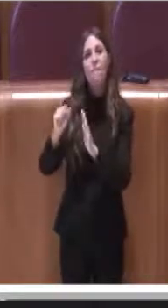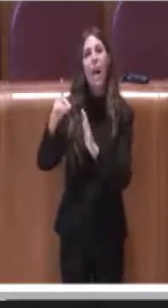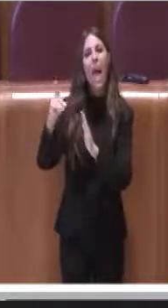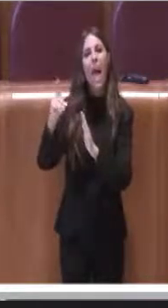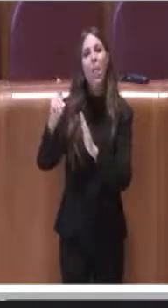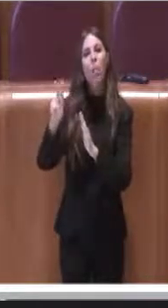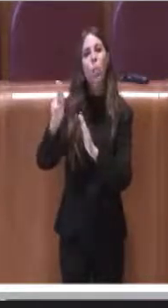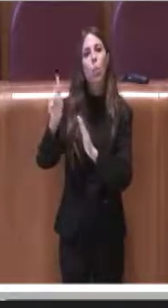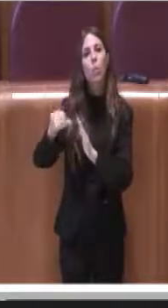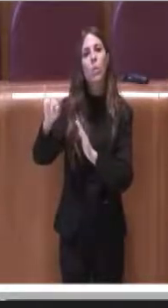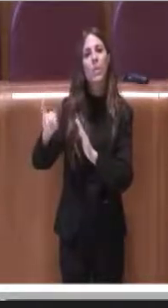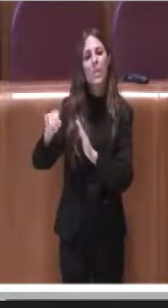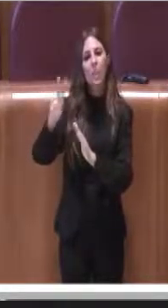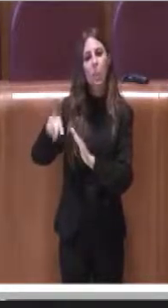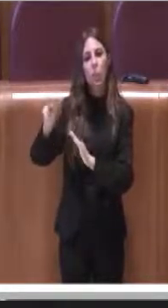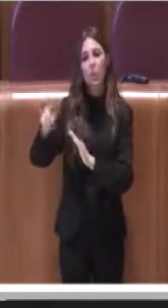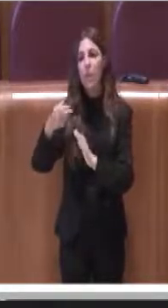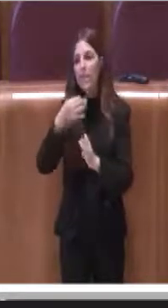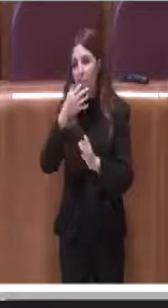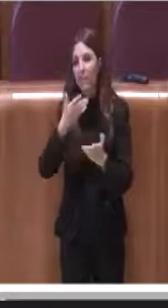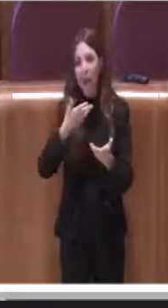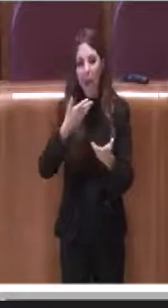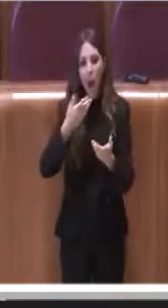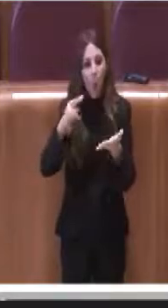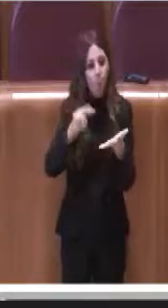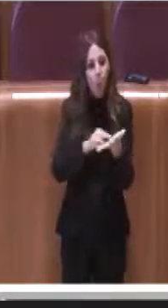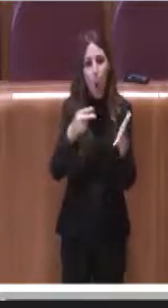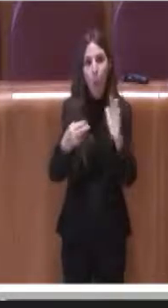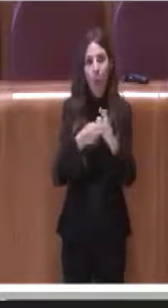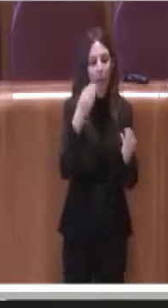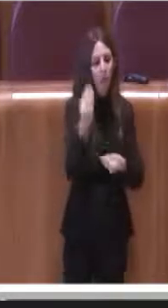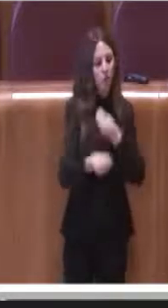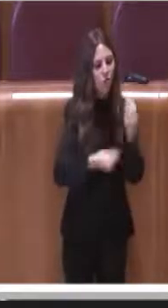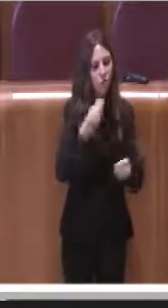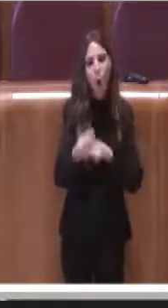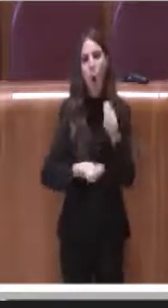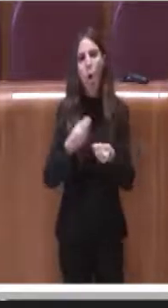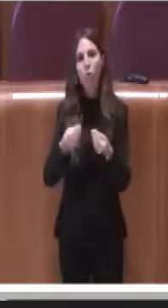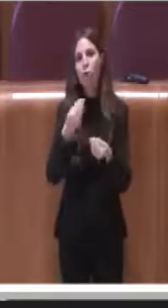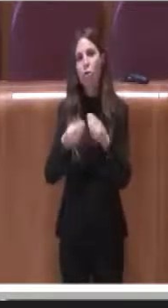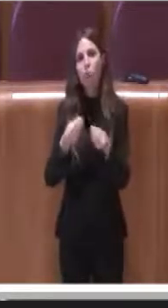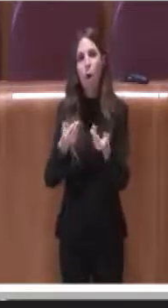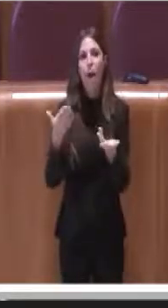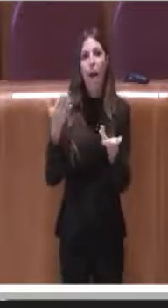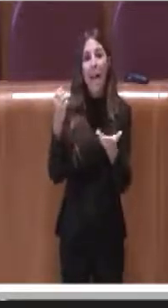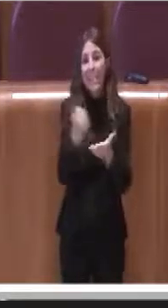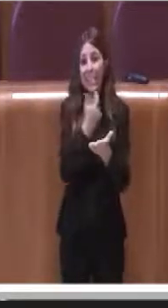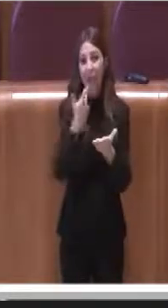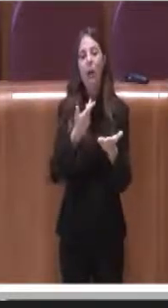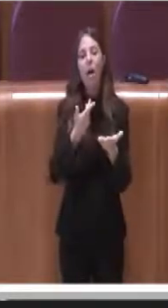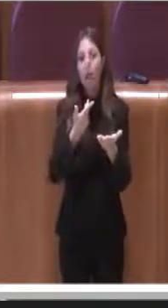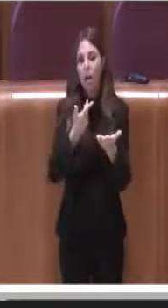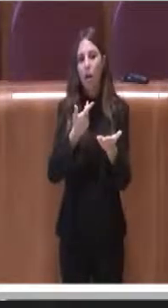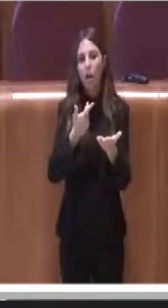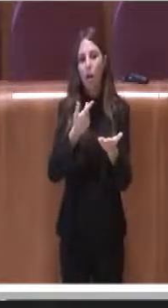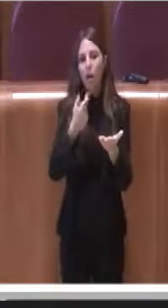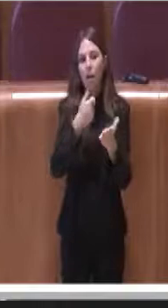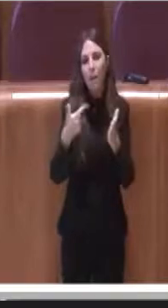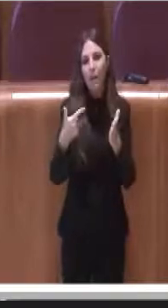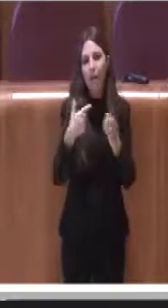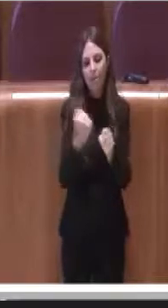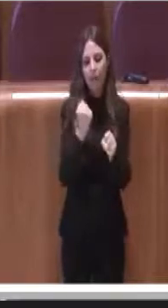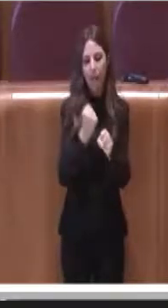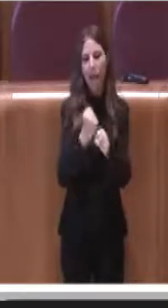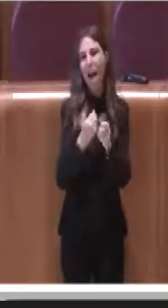della ludopatia, dell'azzardopatia ce lo abbiamo già da diversi anni, quindi adesso è il momento di agire secondo